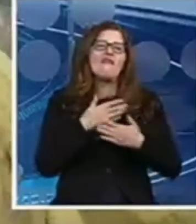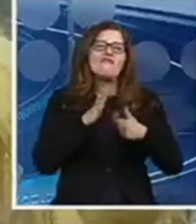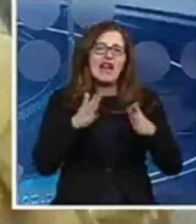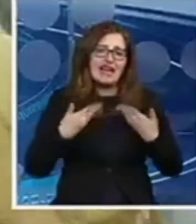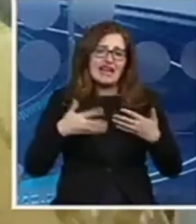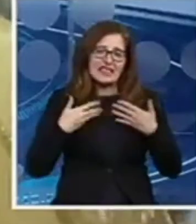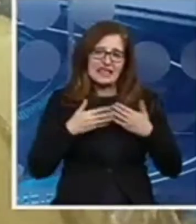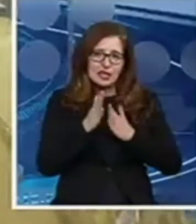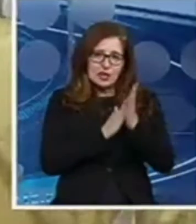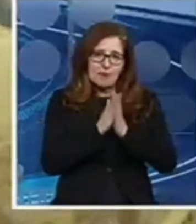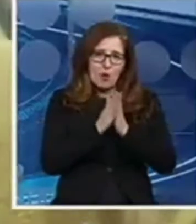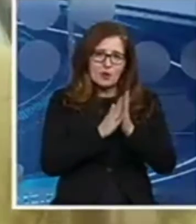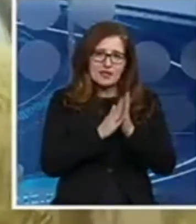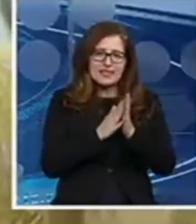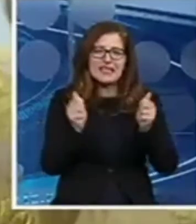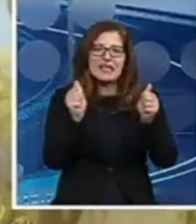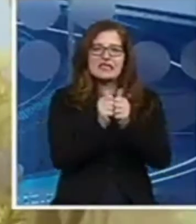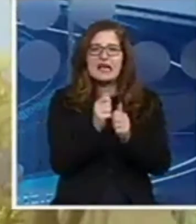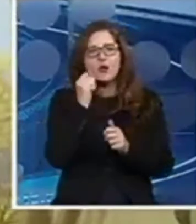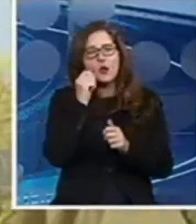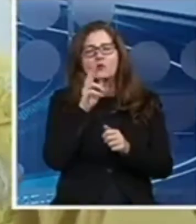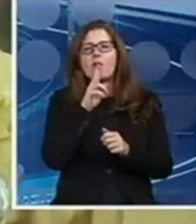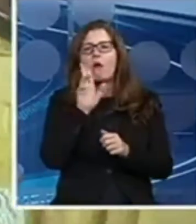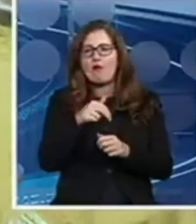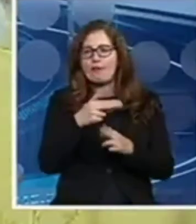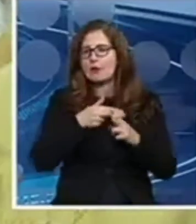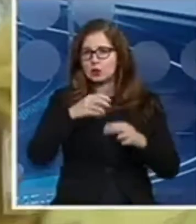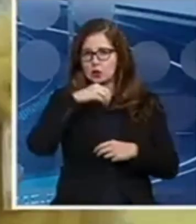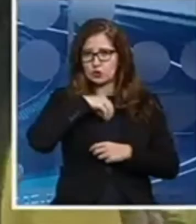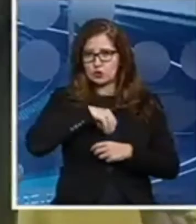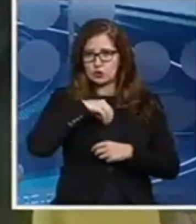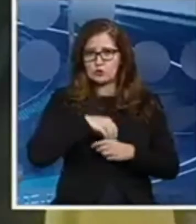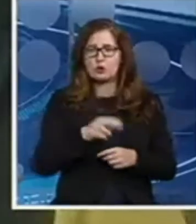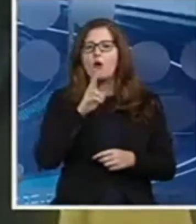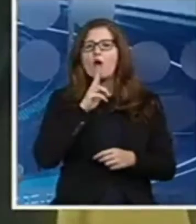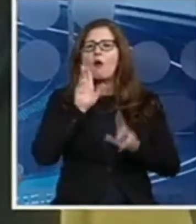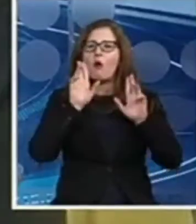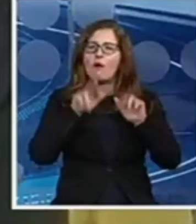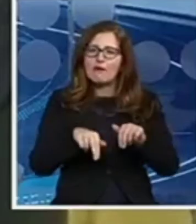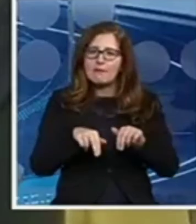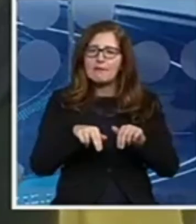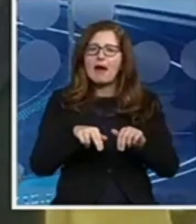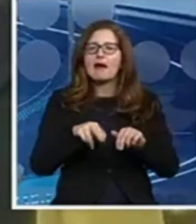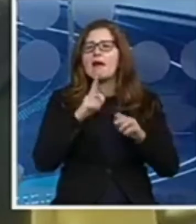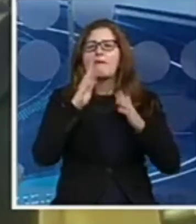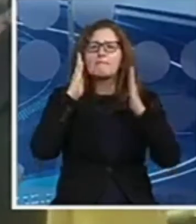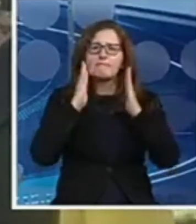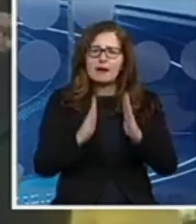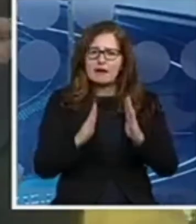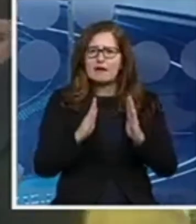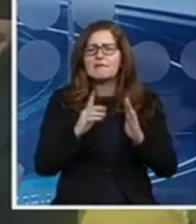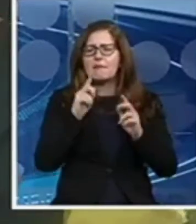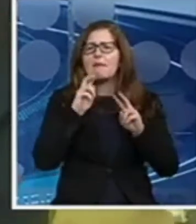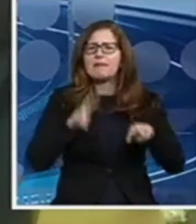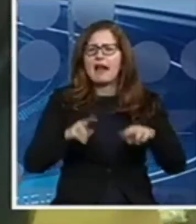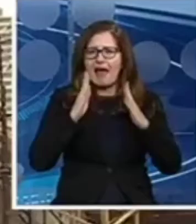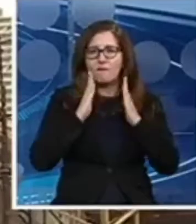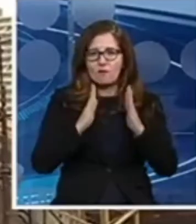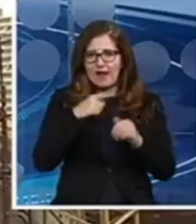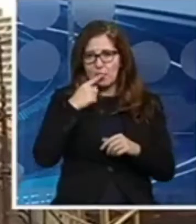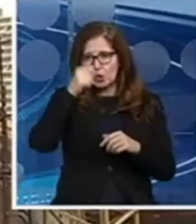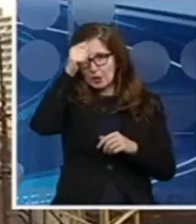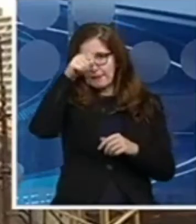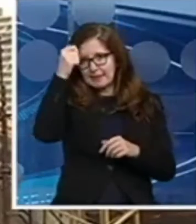velika služiti i moliti se sa onima koji imaju čistu dušu, sa onima koji imaju istinsku i pravu veru, poručio je Patrijarh